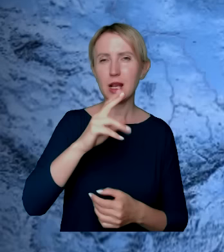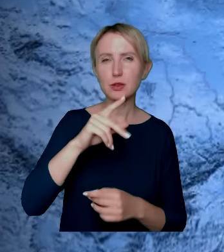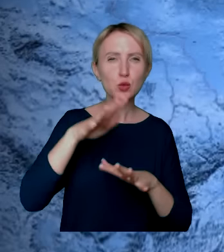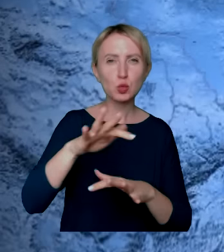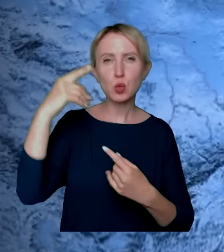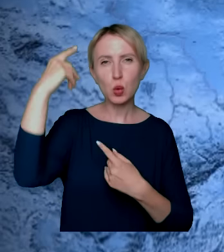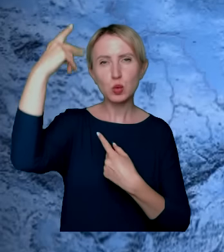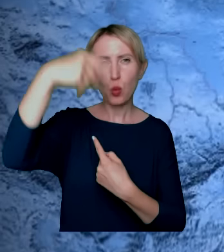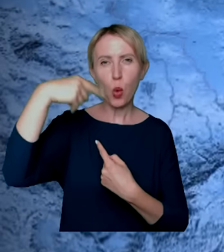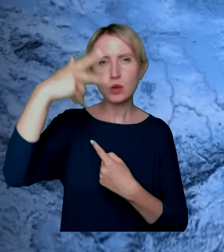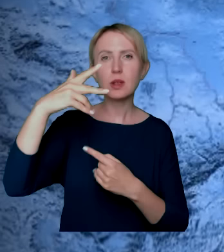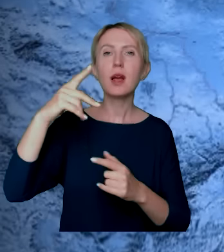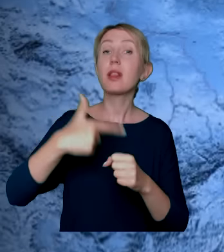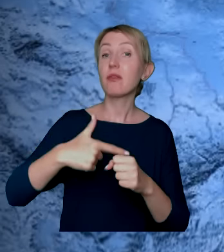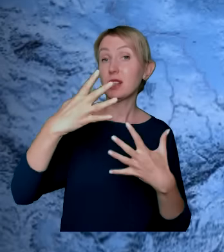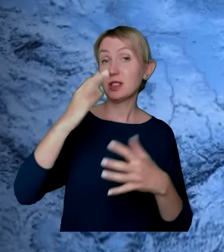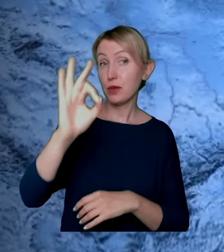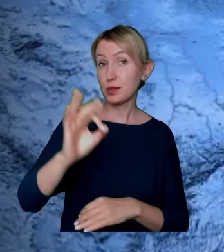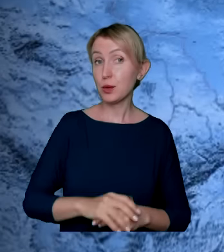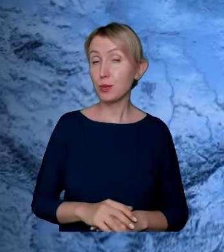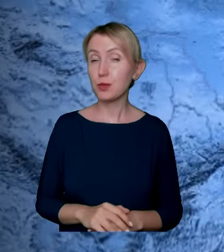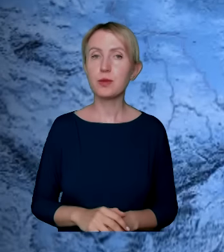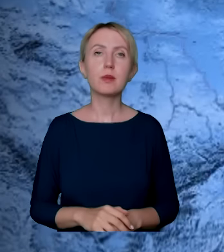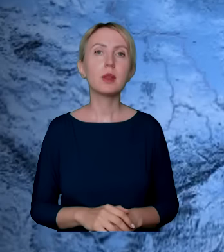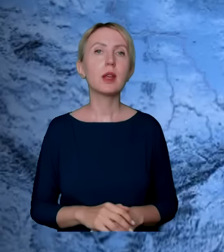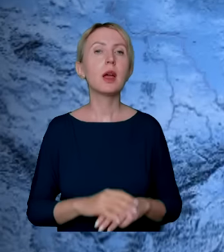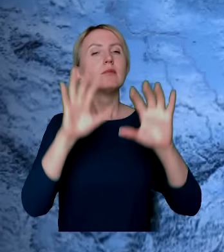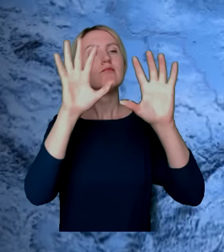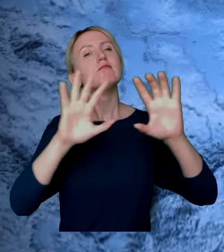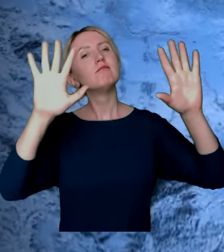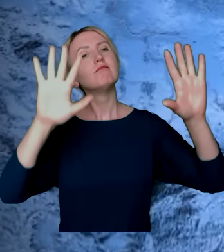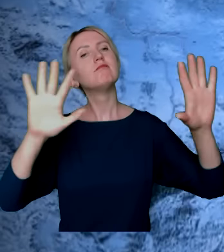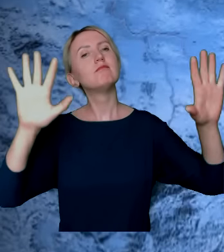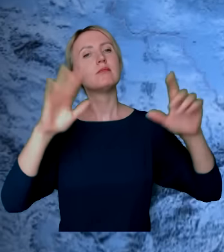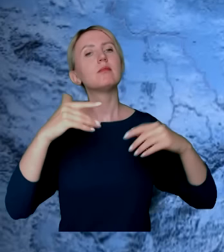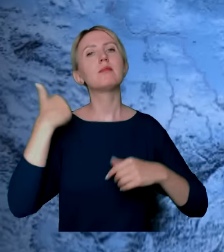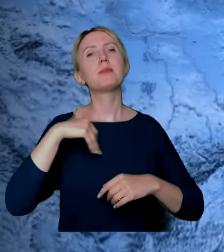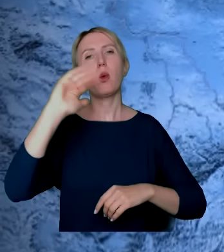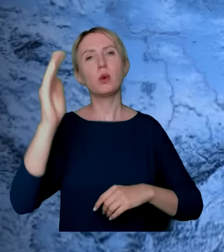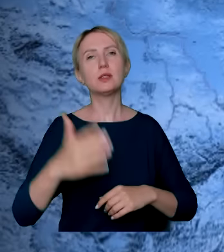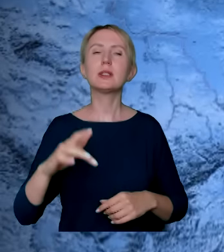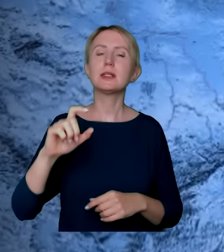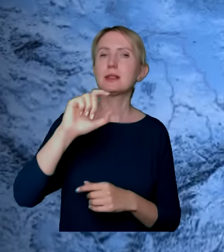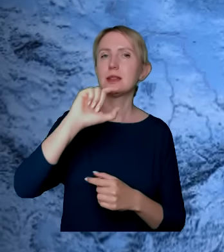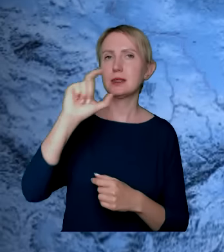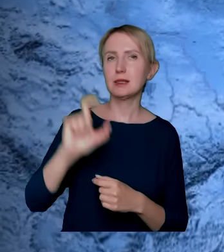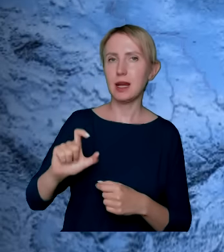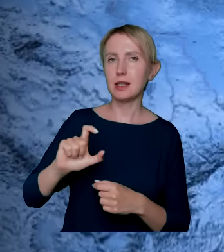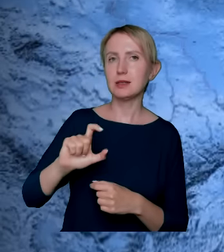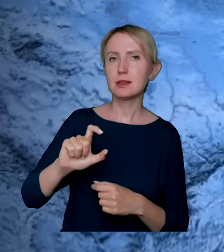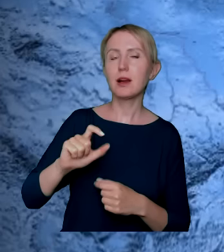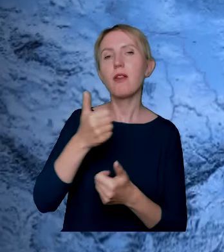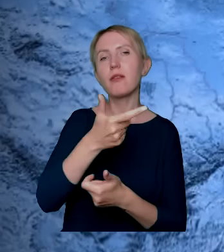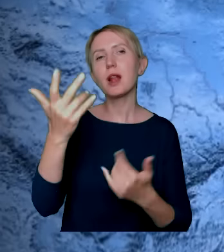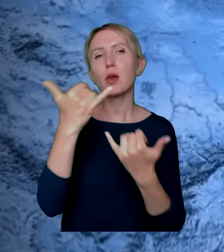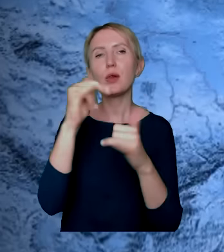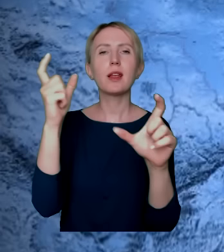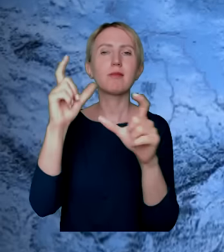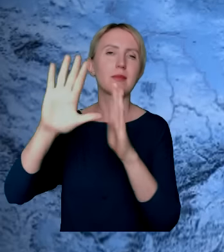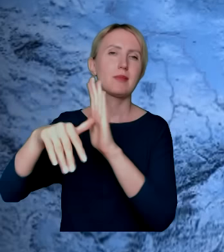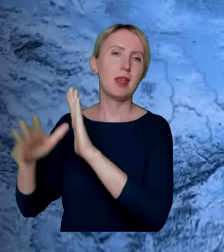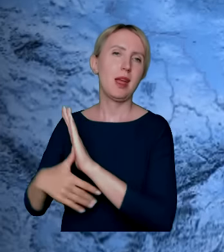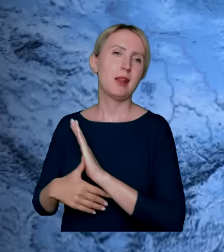chłodniej, 29 stopni. Bezchmurnym niebem cieszyć się będą mieszkańcy Białegostoku oraz Gdańska, wielu innych miast zresztą też. A co ich